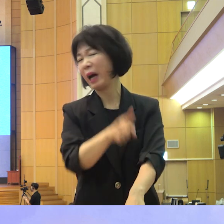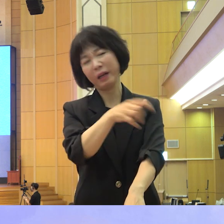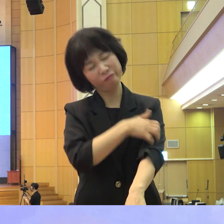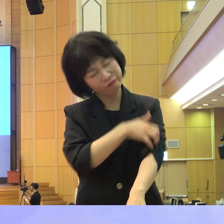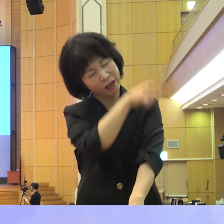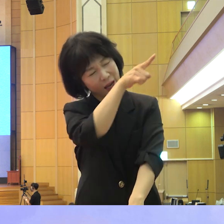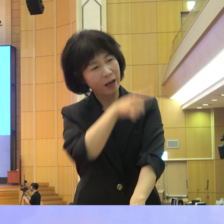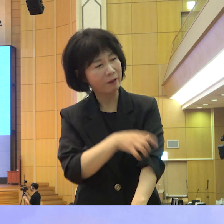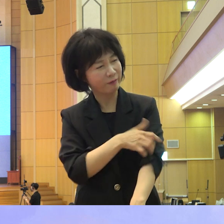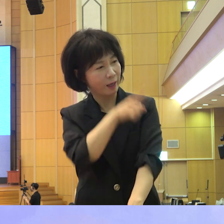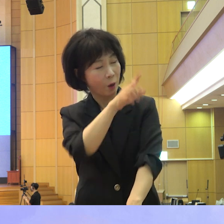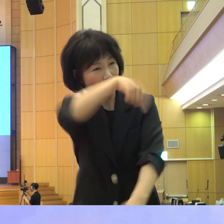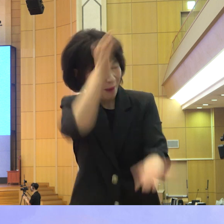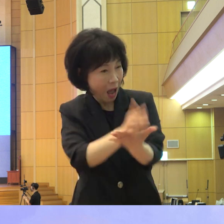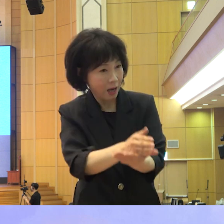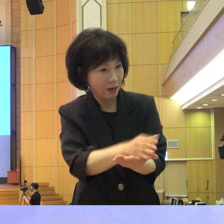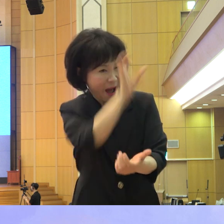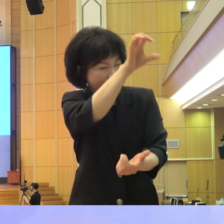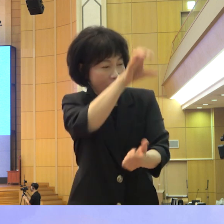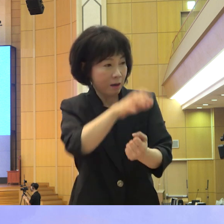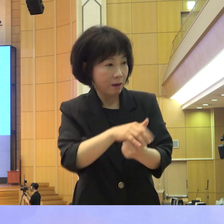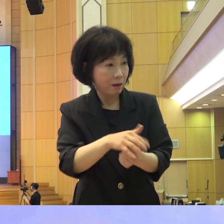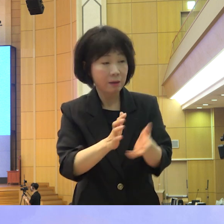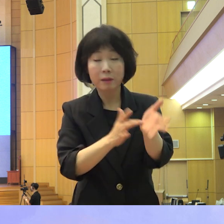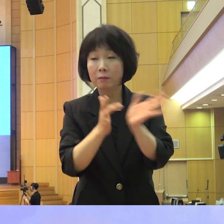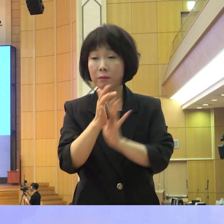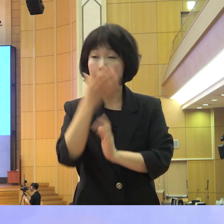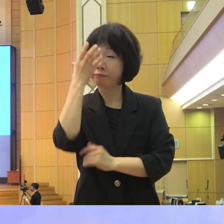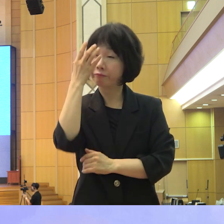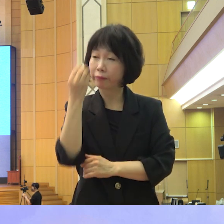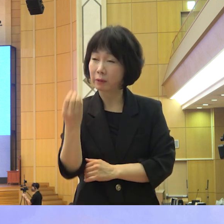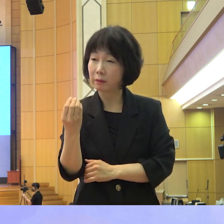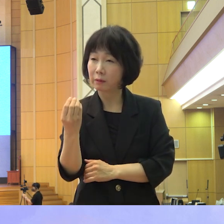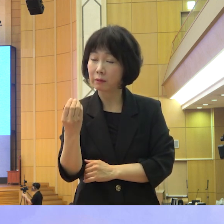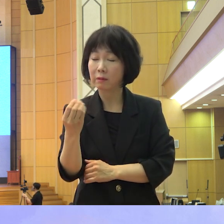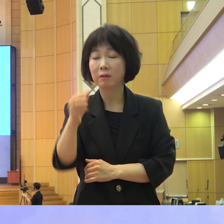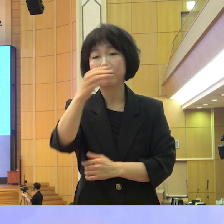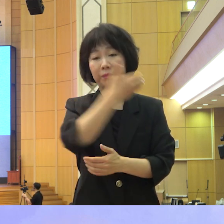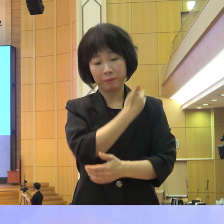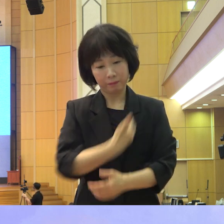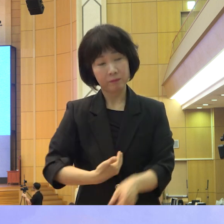그것을 보신 예수님께서 제자들에게 말씀하셨어요.